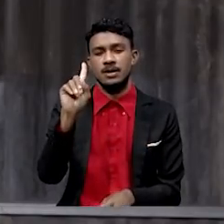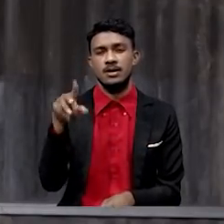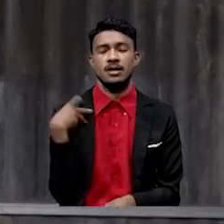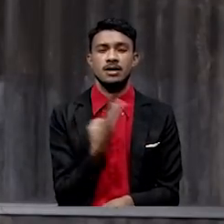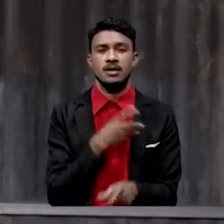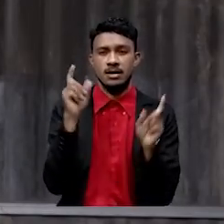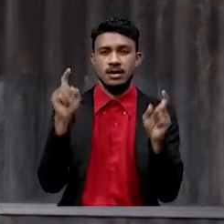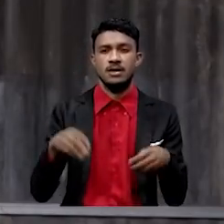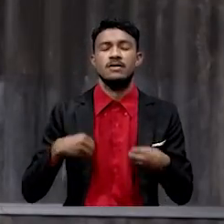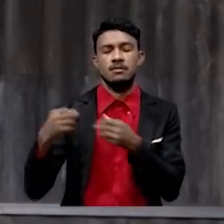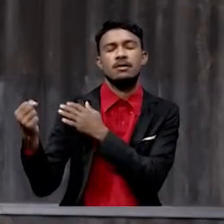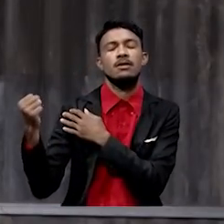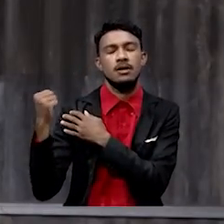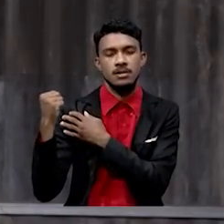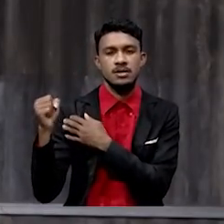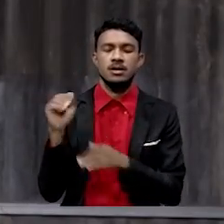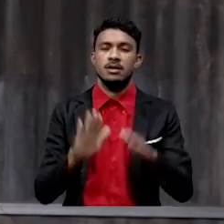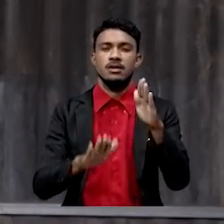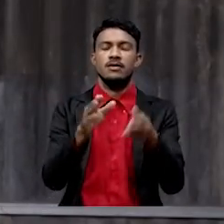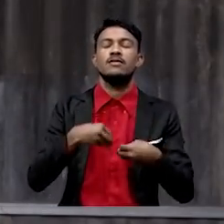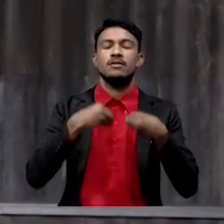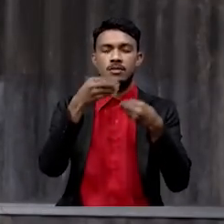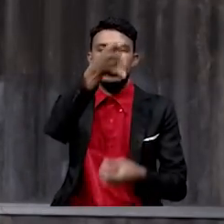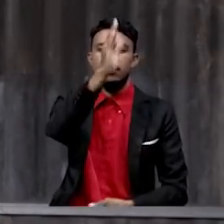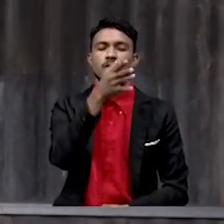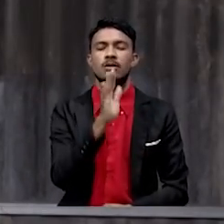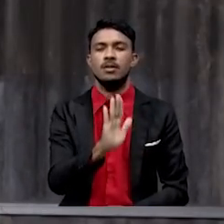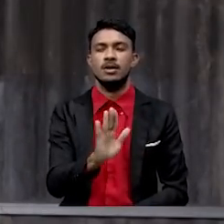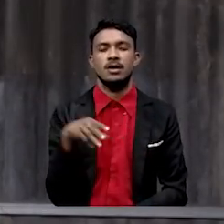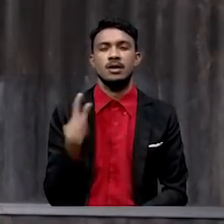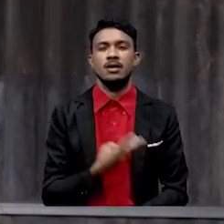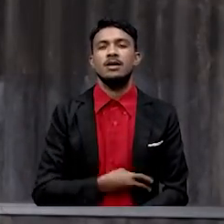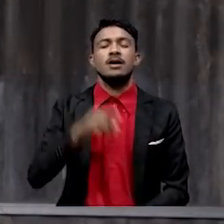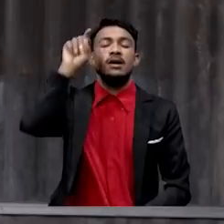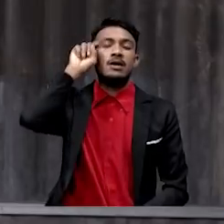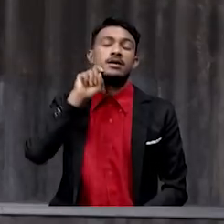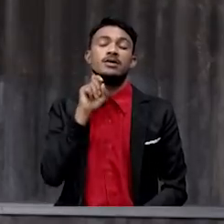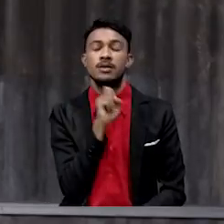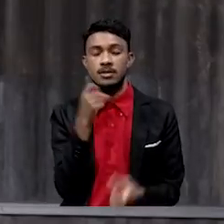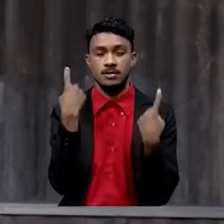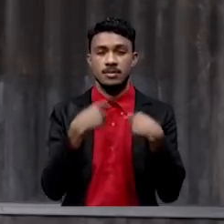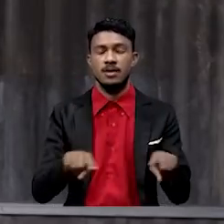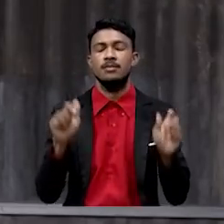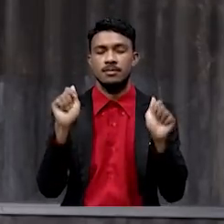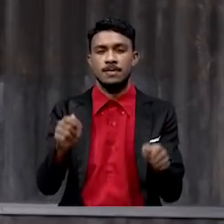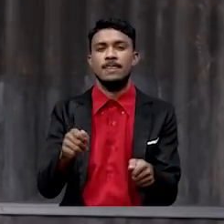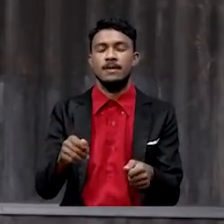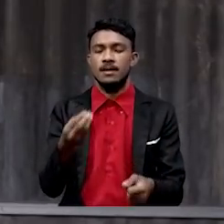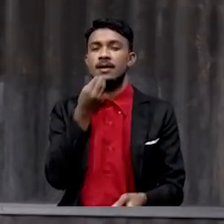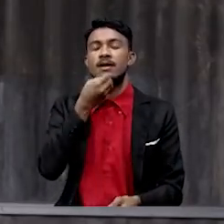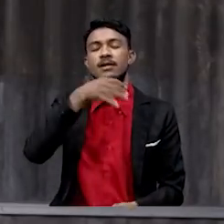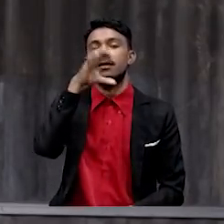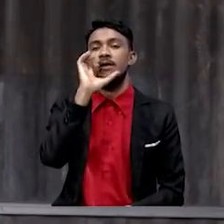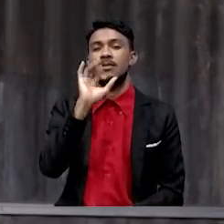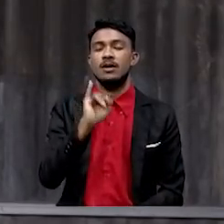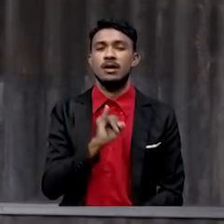ni tak bahas itu berlau nasi meromak. Orang itu hisi kita kosar beng atau itu bela hang hemu. Awak kerja setiap sebab saya